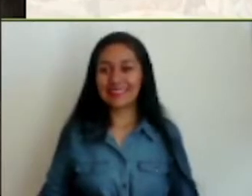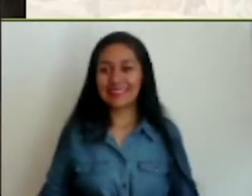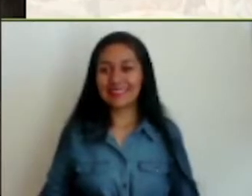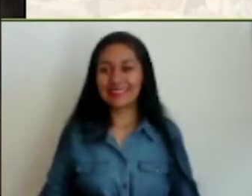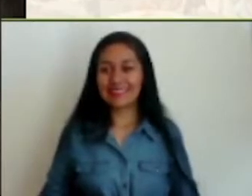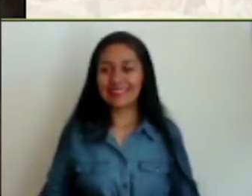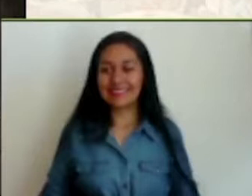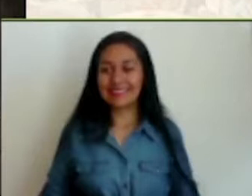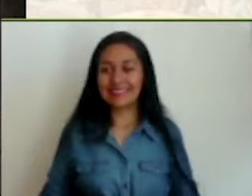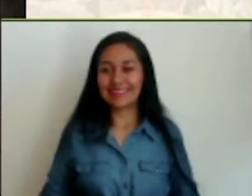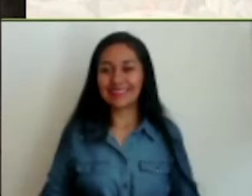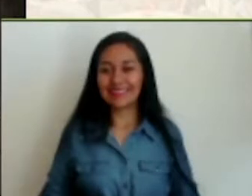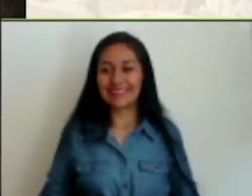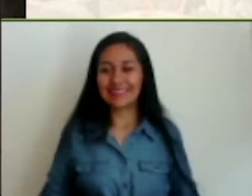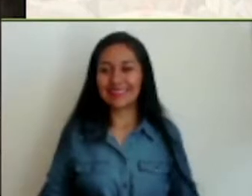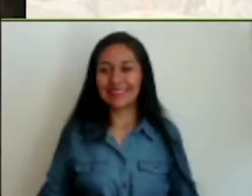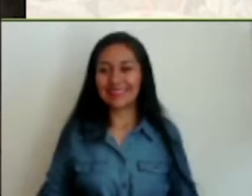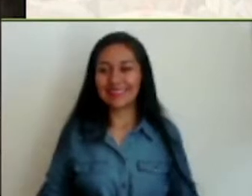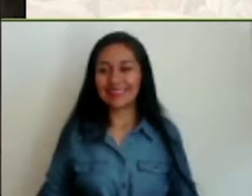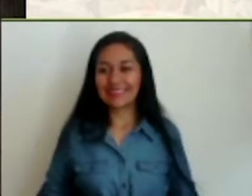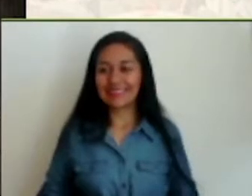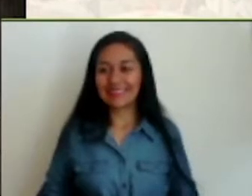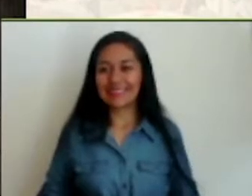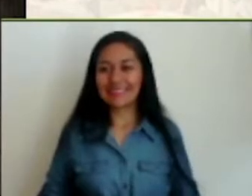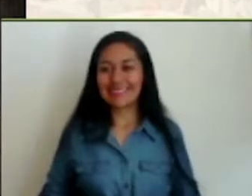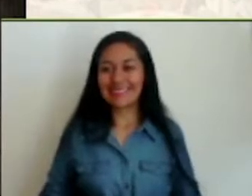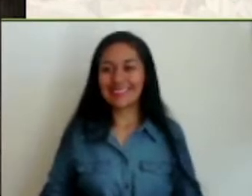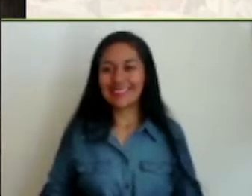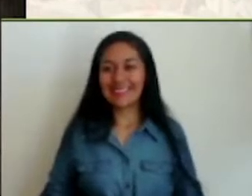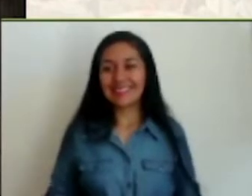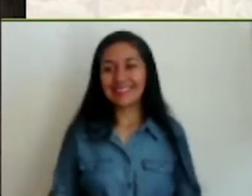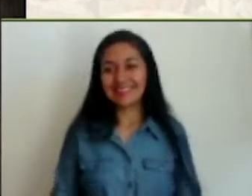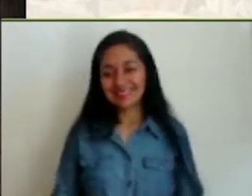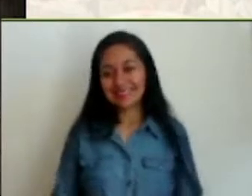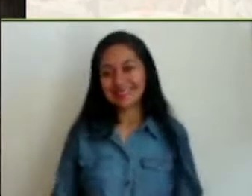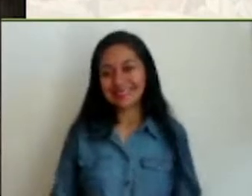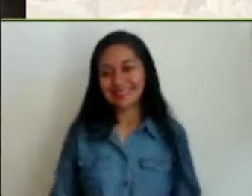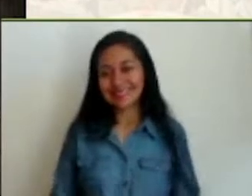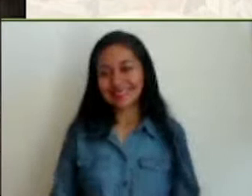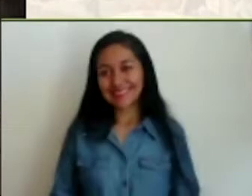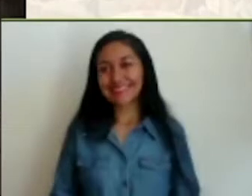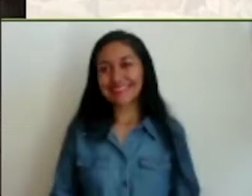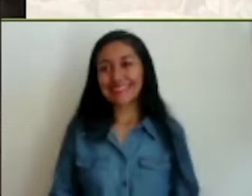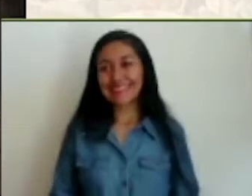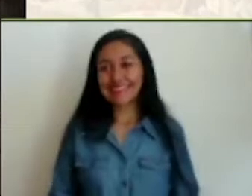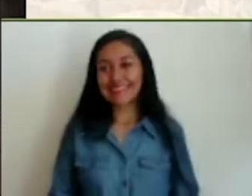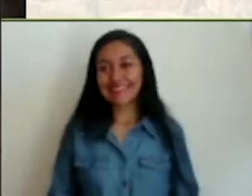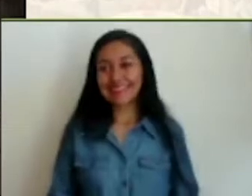chiude nel 1645 per un totale di 15 monete. Repiten siempre este módulo.